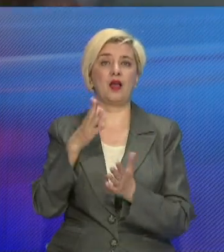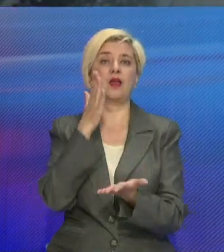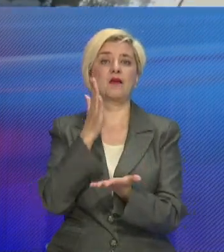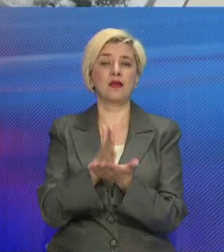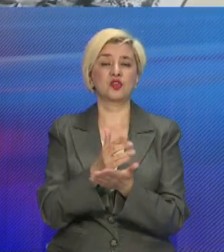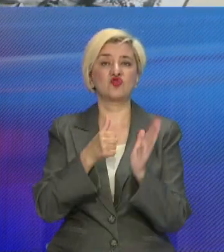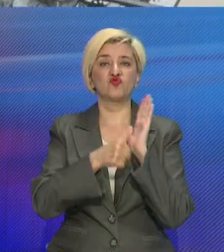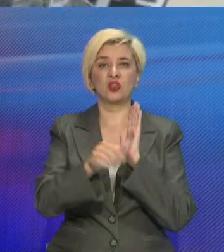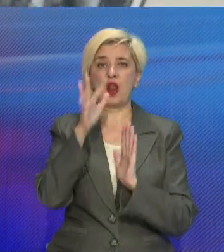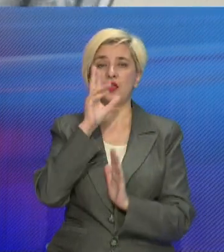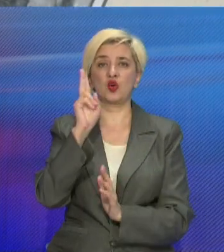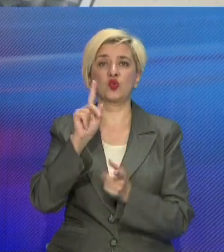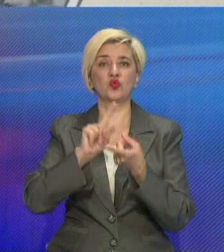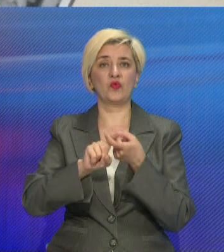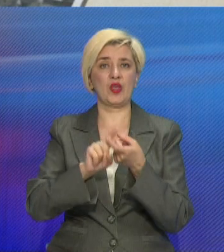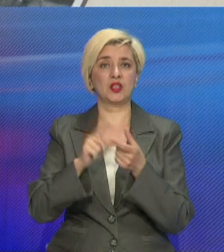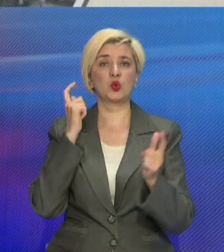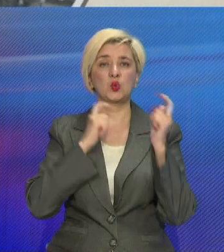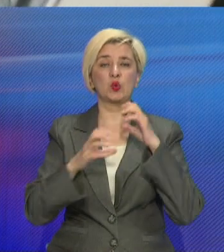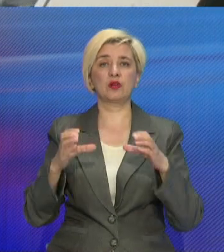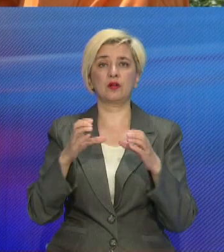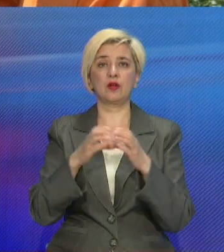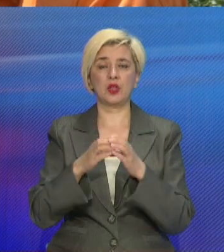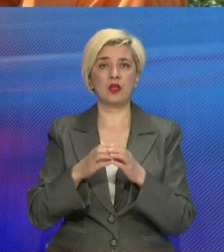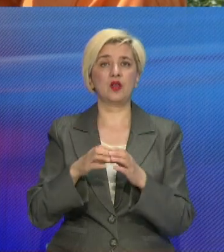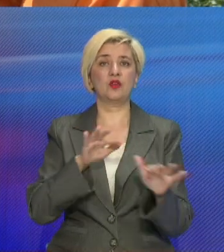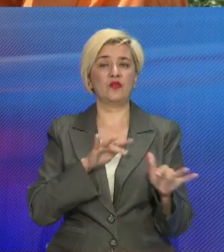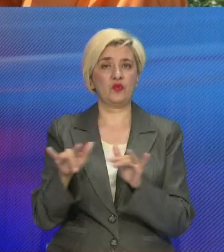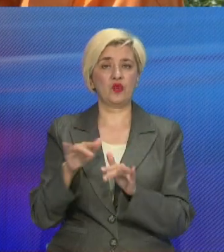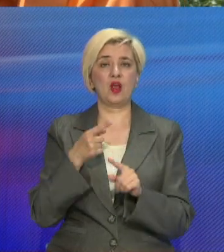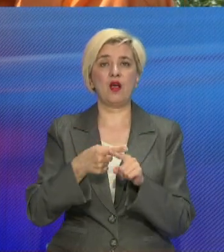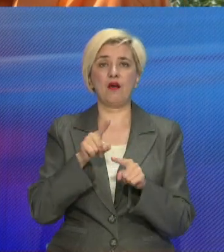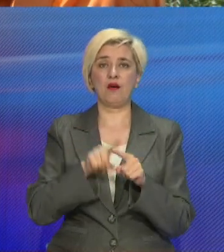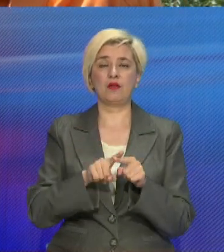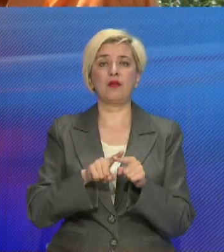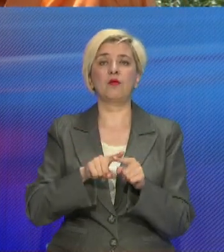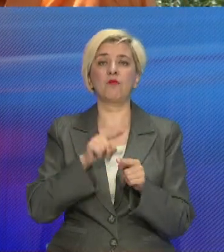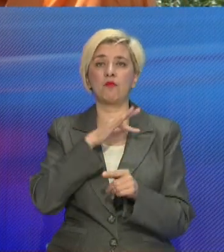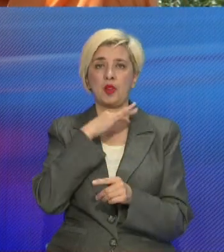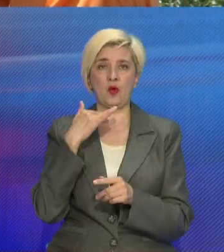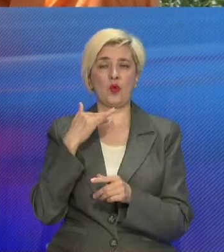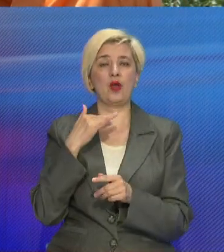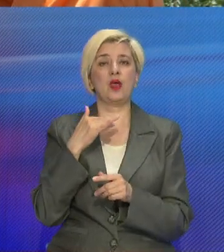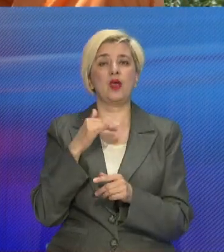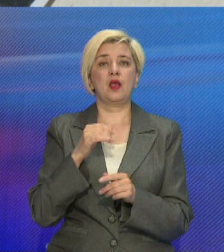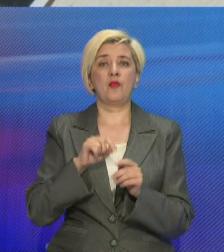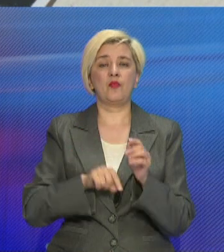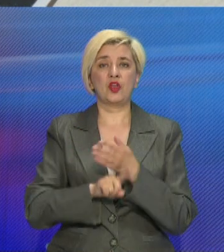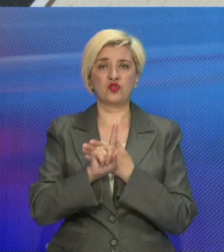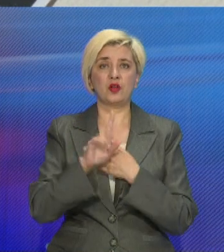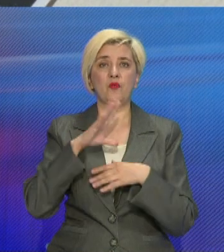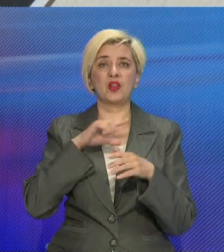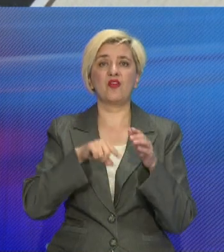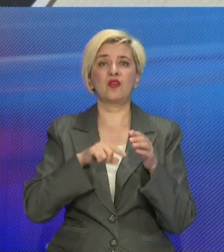гадоў. Тыя, хто мае дачыненне да студатрадаўскага руху, адзначаюць, гэта нямала. Па-першае, атрымалася даць яму жыццё ў пачатку 60-х і